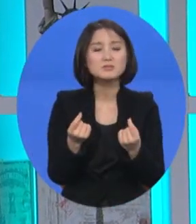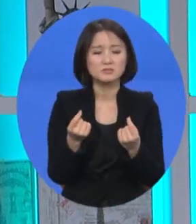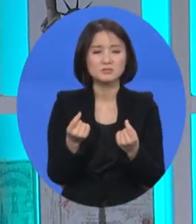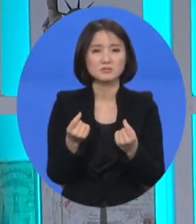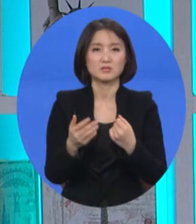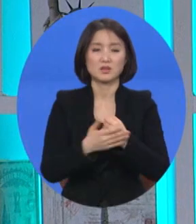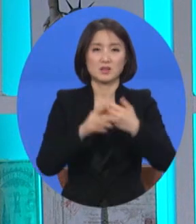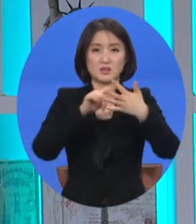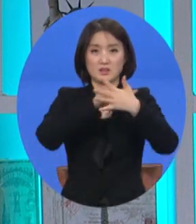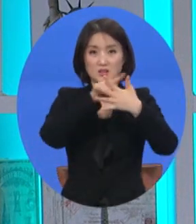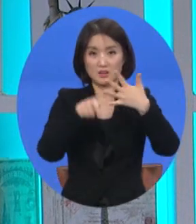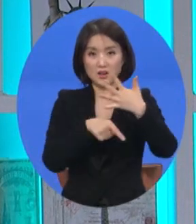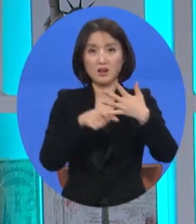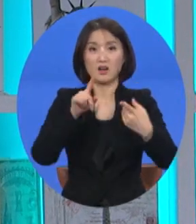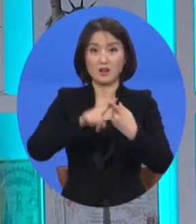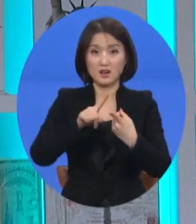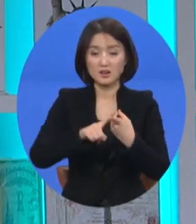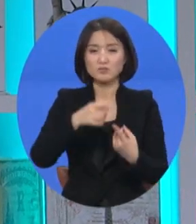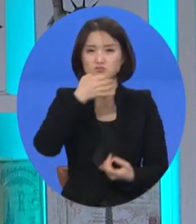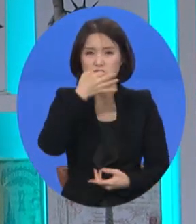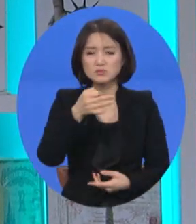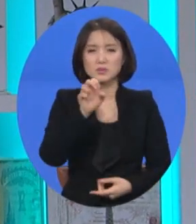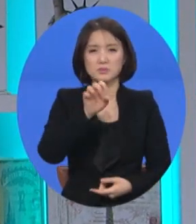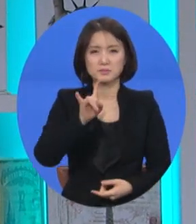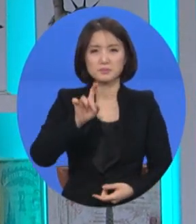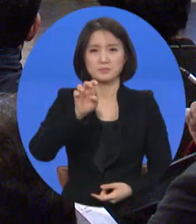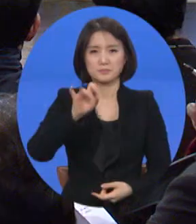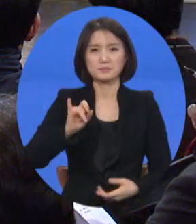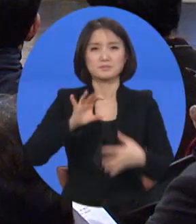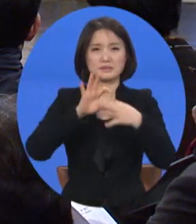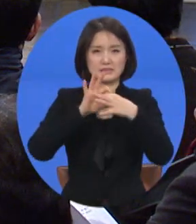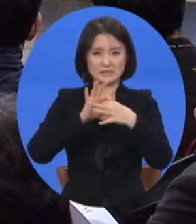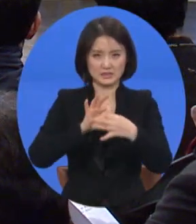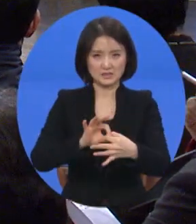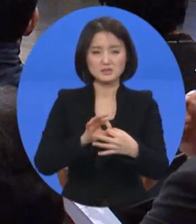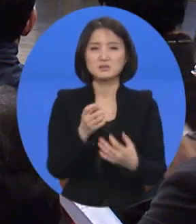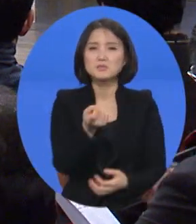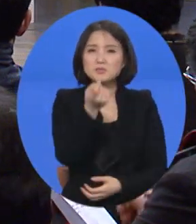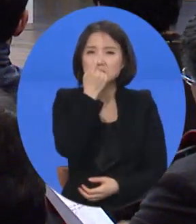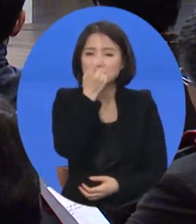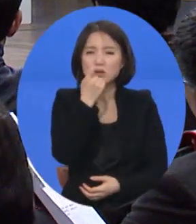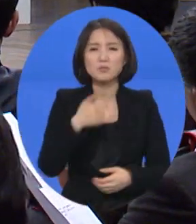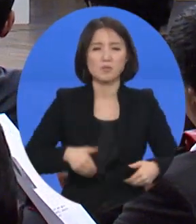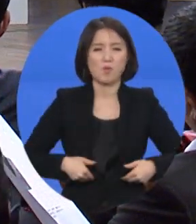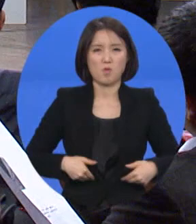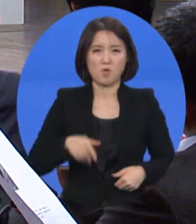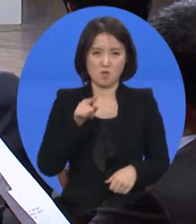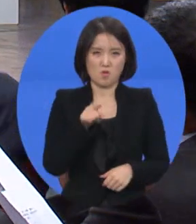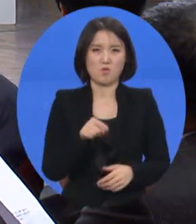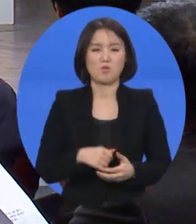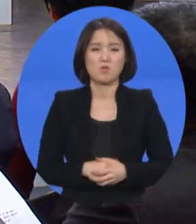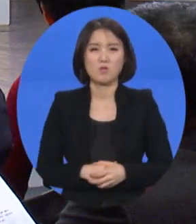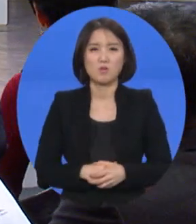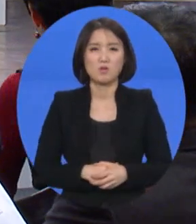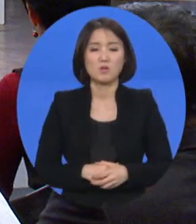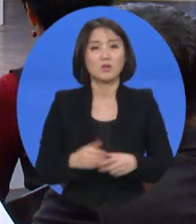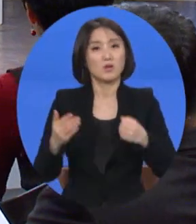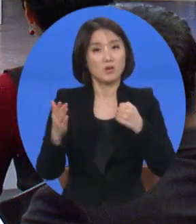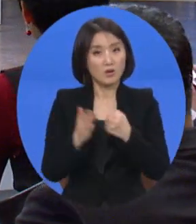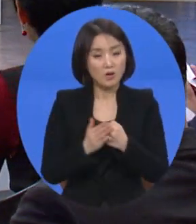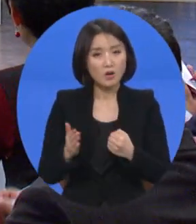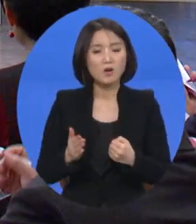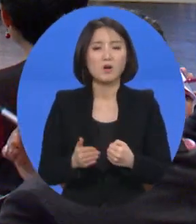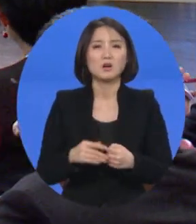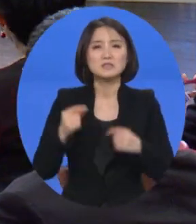이렇게 다섯가지 덕을 가지고 있으니 화가들이 열심히 매미를 그려서 선비가 몸소 살아가면서 학문을